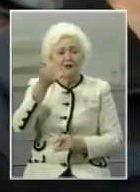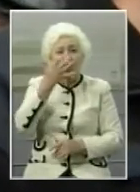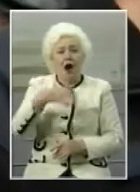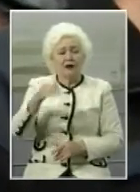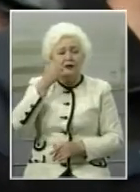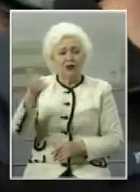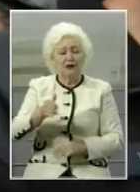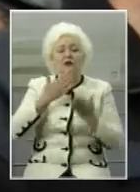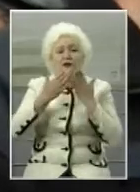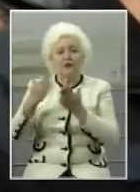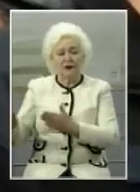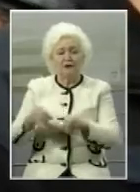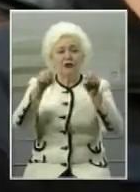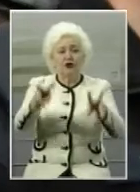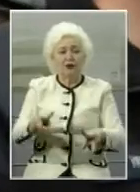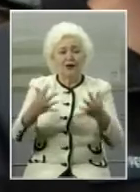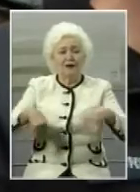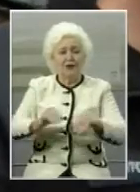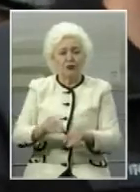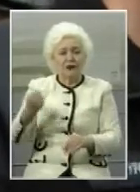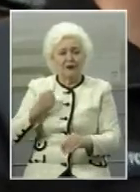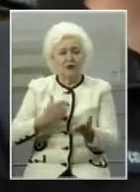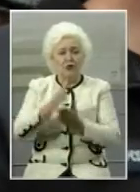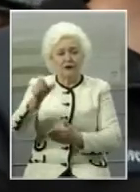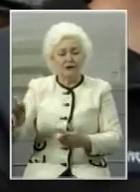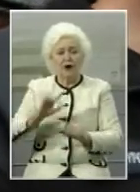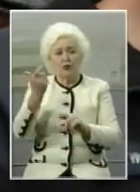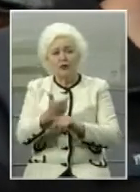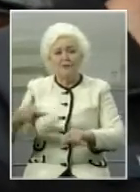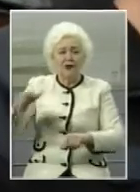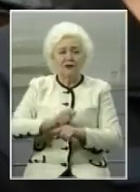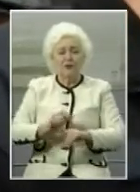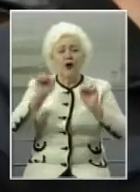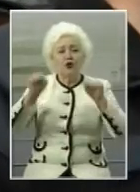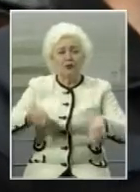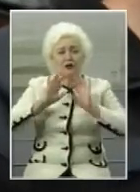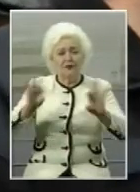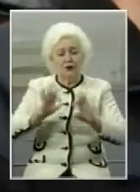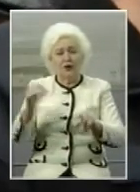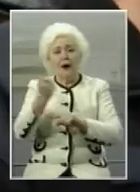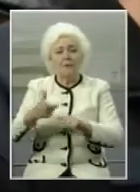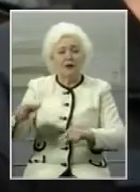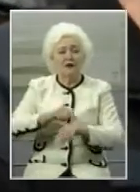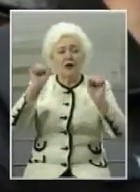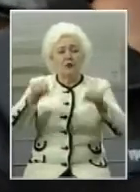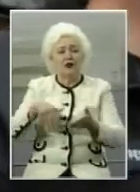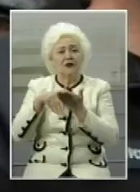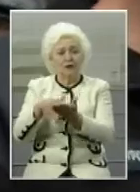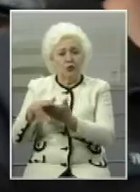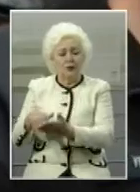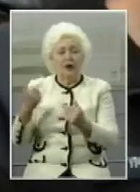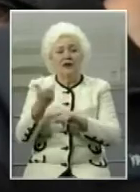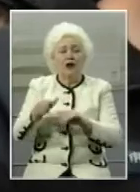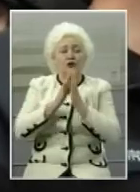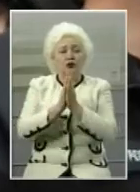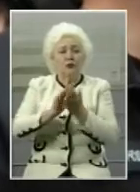який можуть звертатися члени родин військовослужбовців. Ми будемо надавати максимально можливу інформацію і максимально можливу допомогу. Я дуже